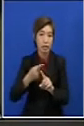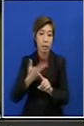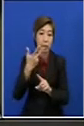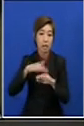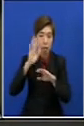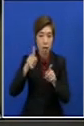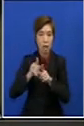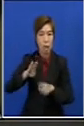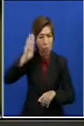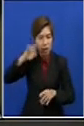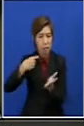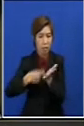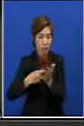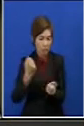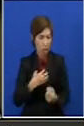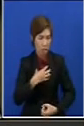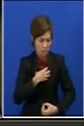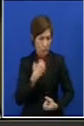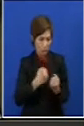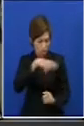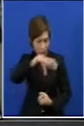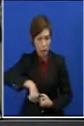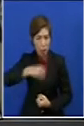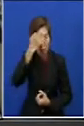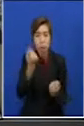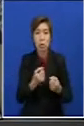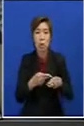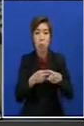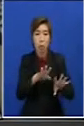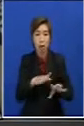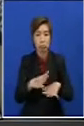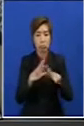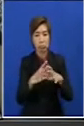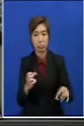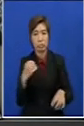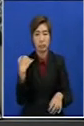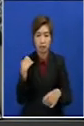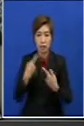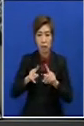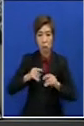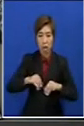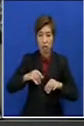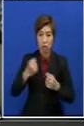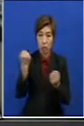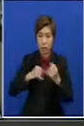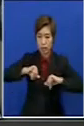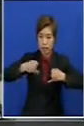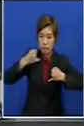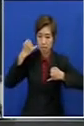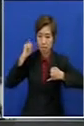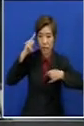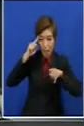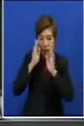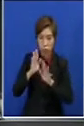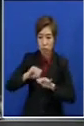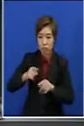าของรถตัวจริงก็ต้องการนำรถออกไปเพราะจอดทิ้งไว้ก็มีแต่จะเสื่อมสภาพขณะที่ผู้ครอบครองรถหรืออาจเรียกได้ว่าเป็นลูกหนี้ไฟ